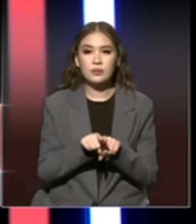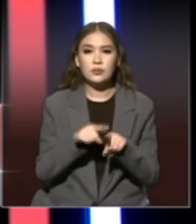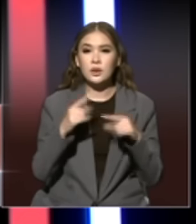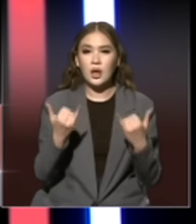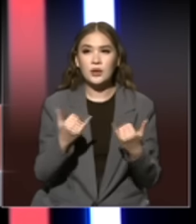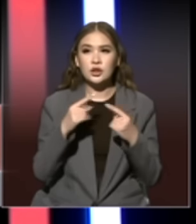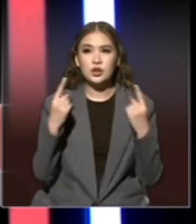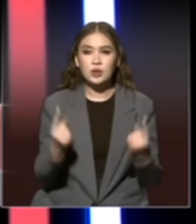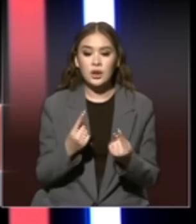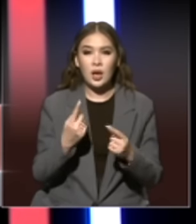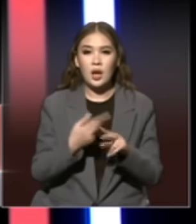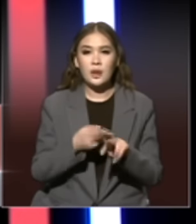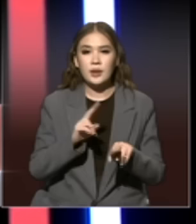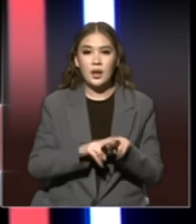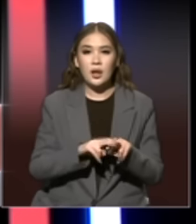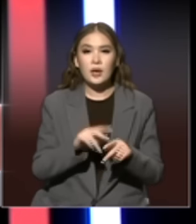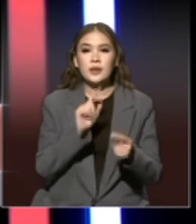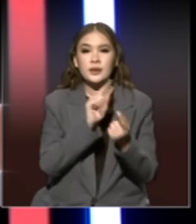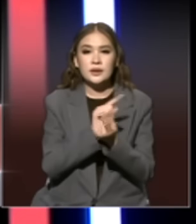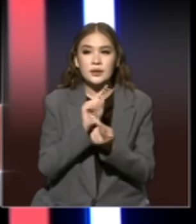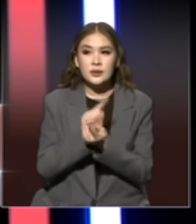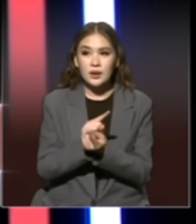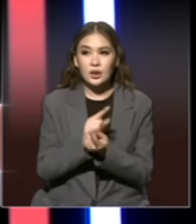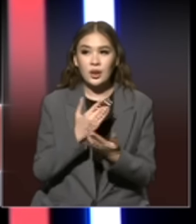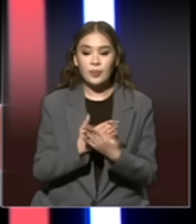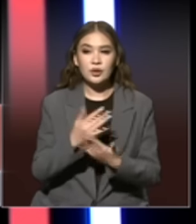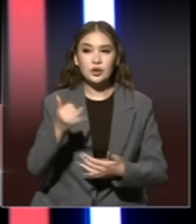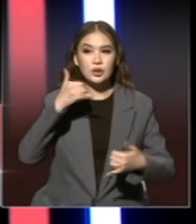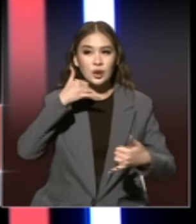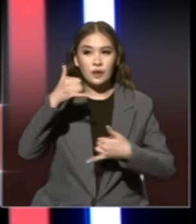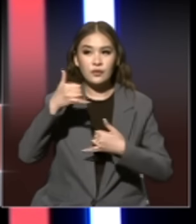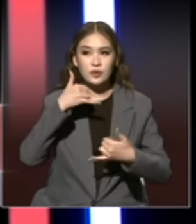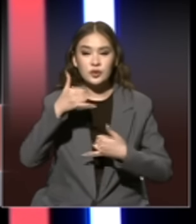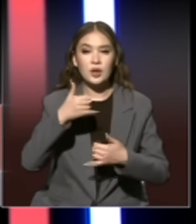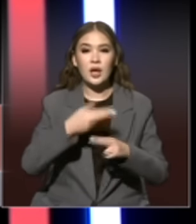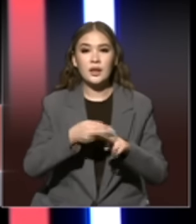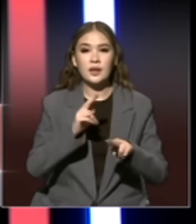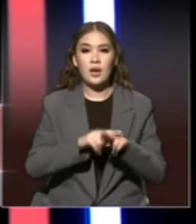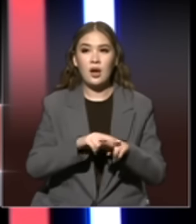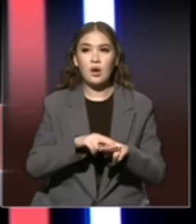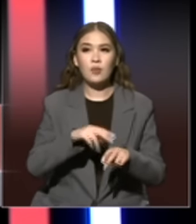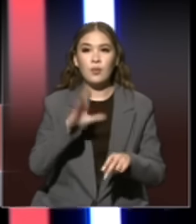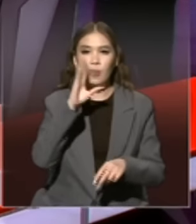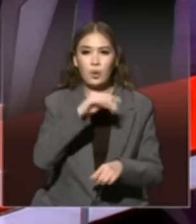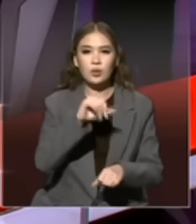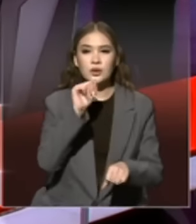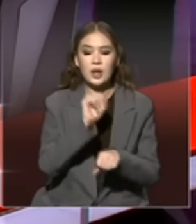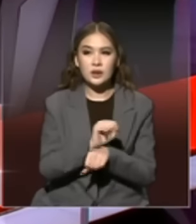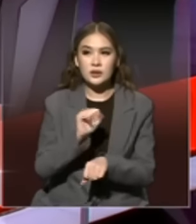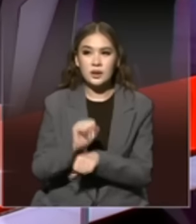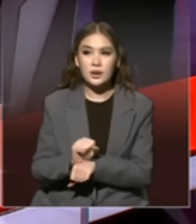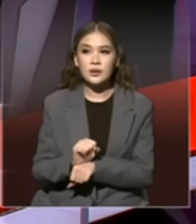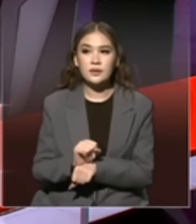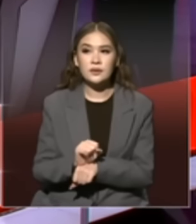режим. Сол ғой, сол. Енді оларда да анау кездесулерден, телефондармен сөйлесу, хат алмасу шектеулер болады. Сол жағынан қатаң